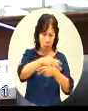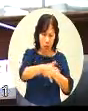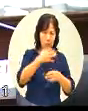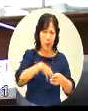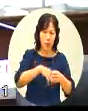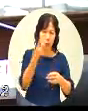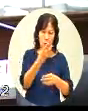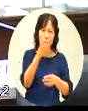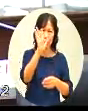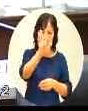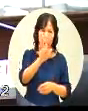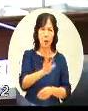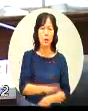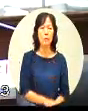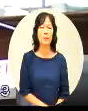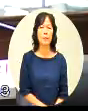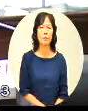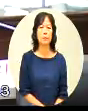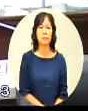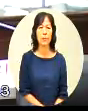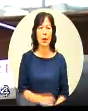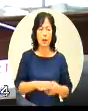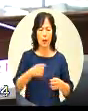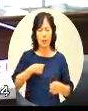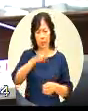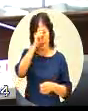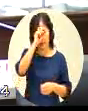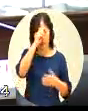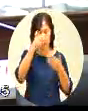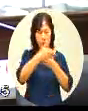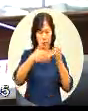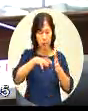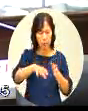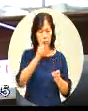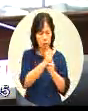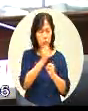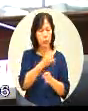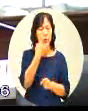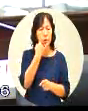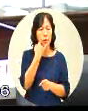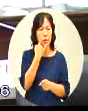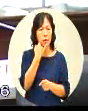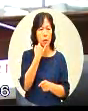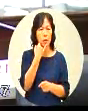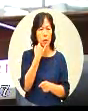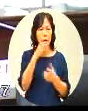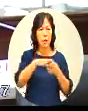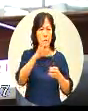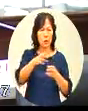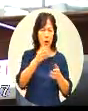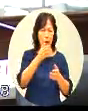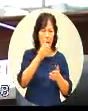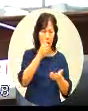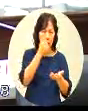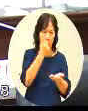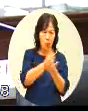我想交通局这边我们也希望能够做得到，因为第一个，到底这个货柜专用道路未来的